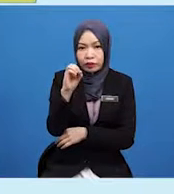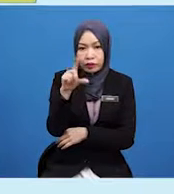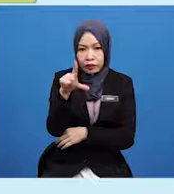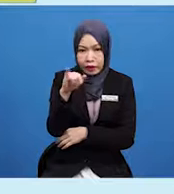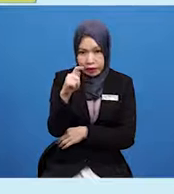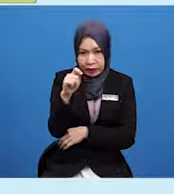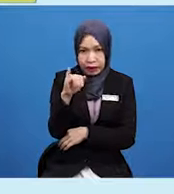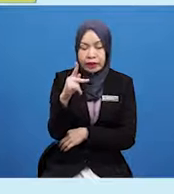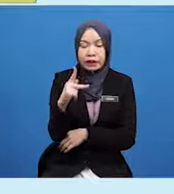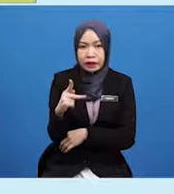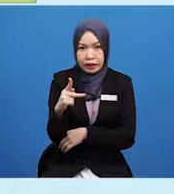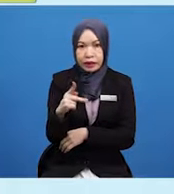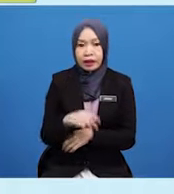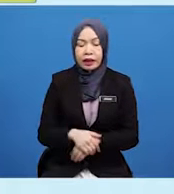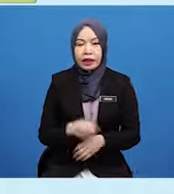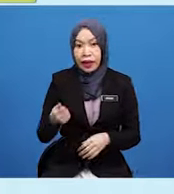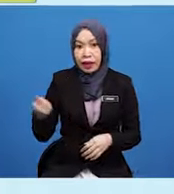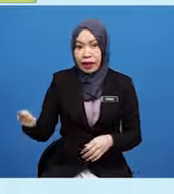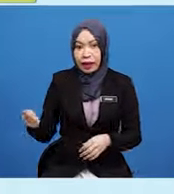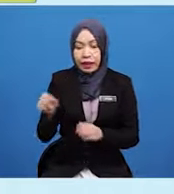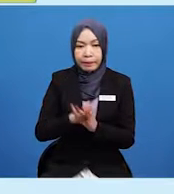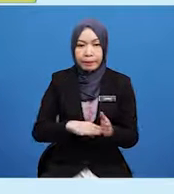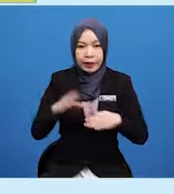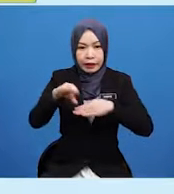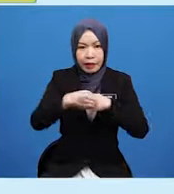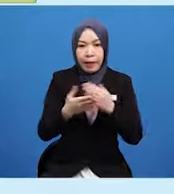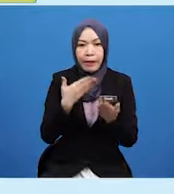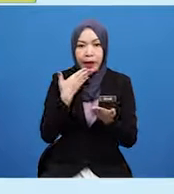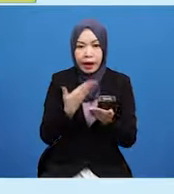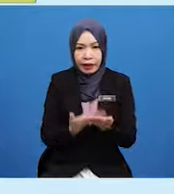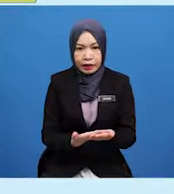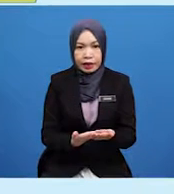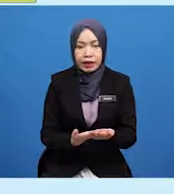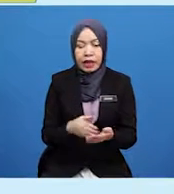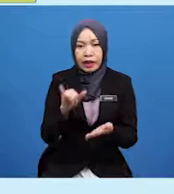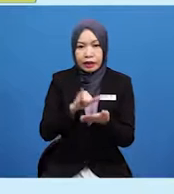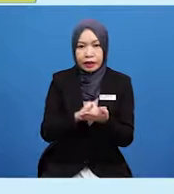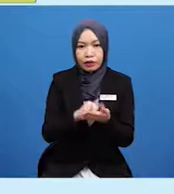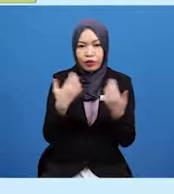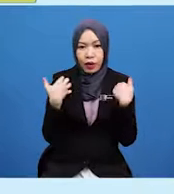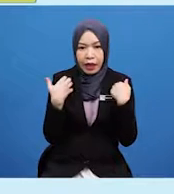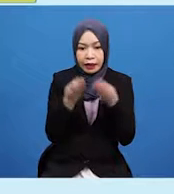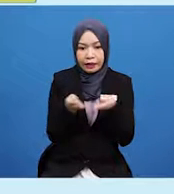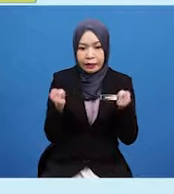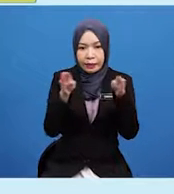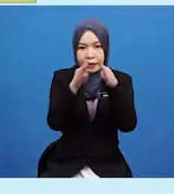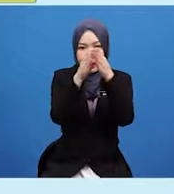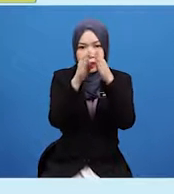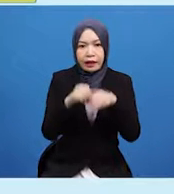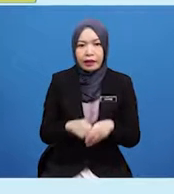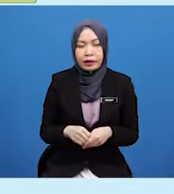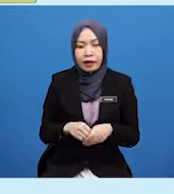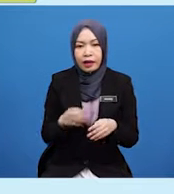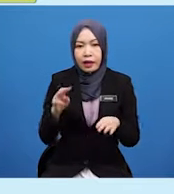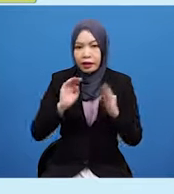bertambah baik yaitu tembikar Tweety mereka juga telah bertambah yaitu mereka telah